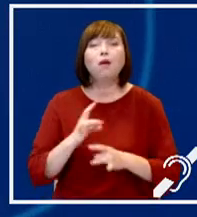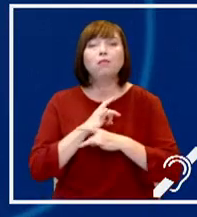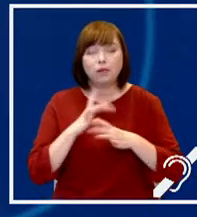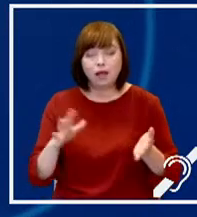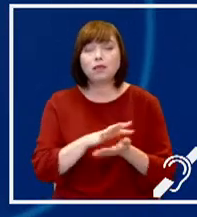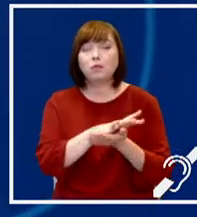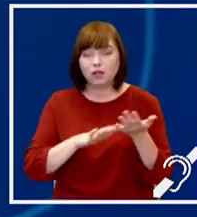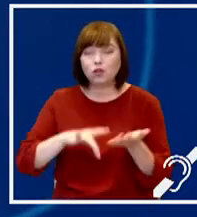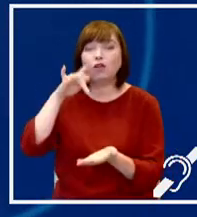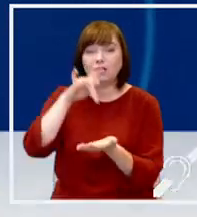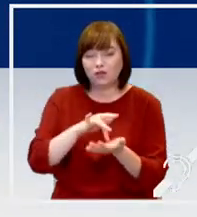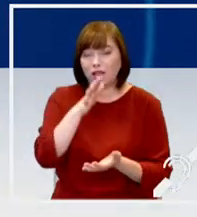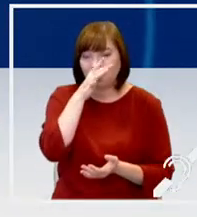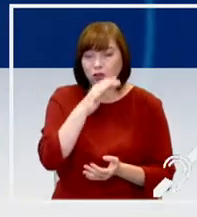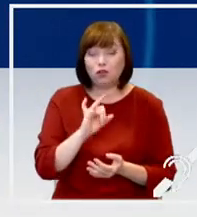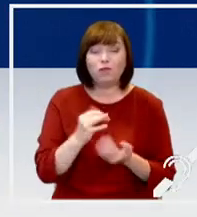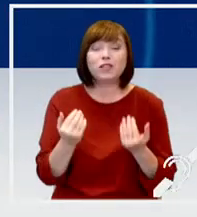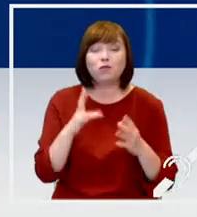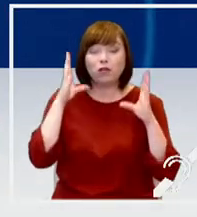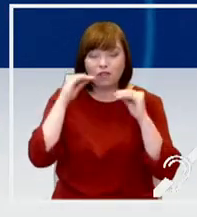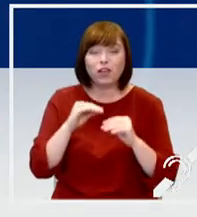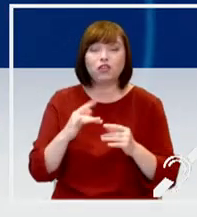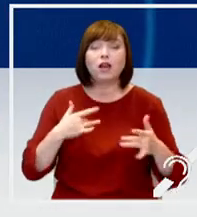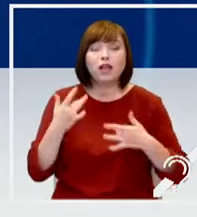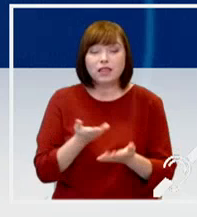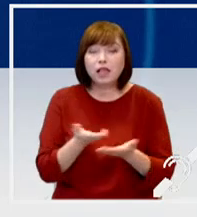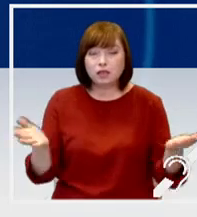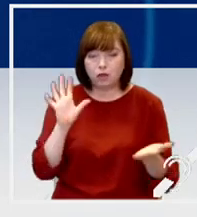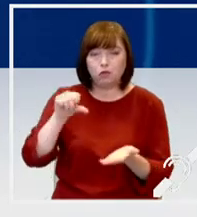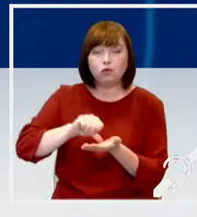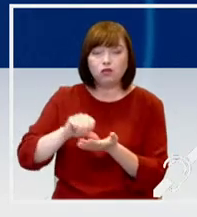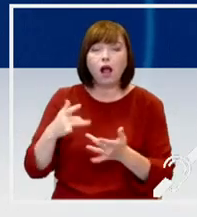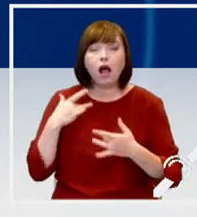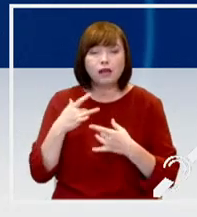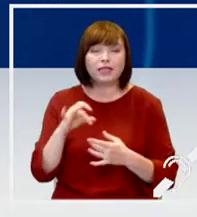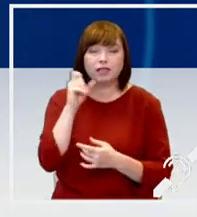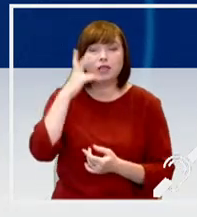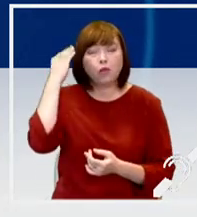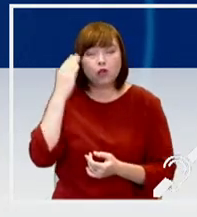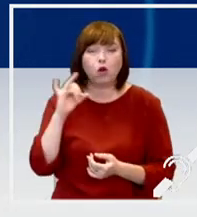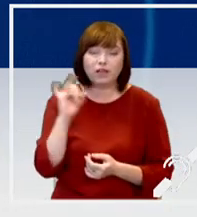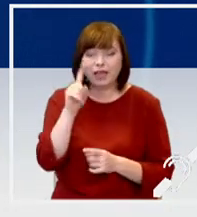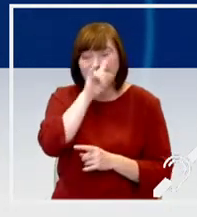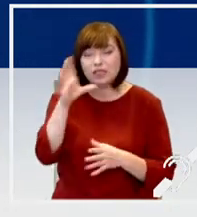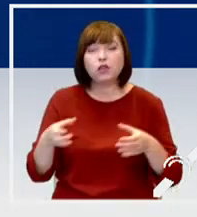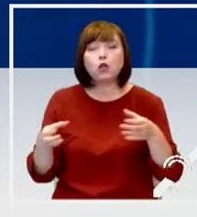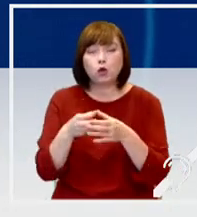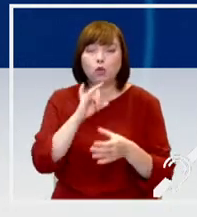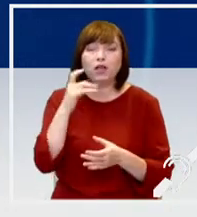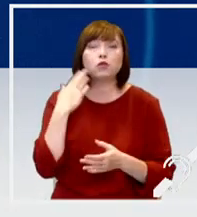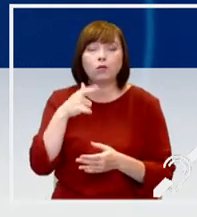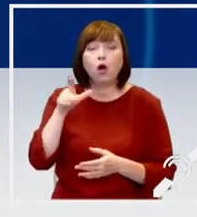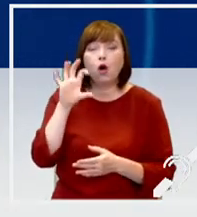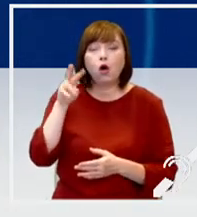Sărbătoarea continuă în centrul Chișinăului. În această seară pe scenă vor urca mai mulți artiști din Republica Moldova, dar și celebra trupă din